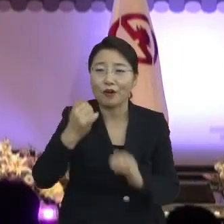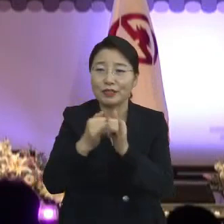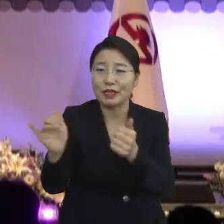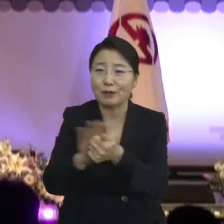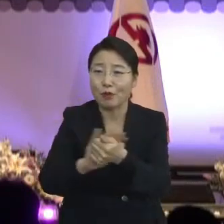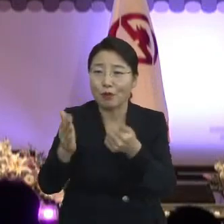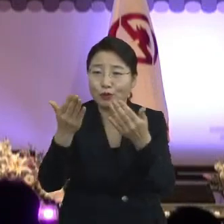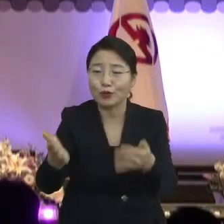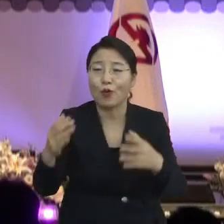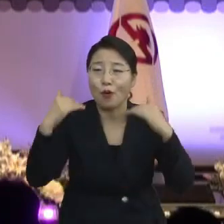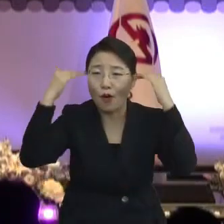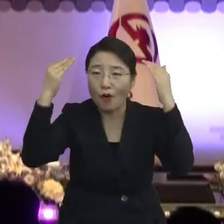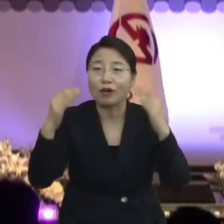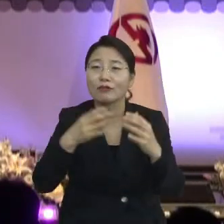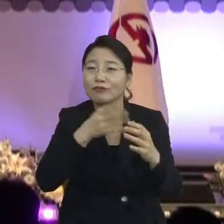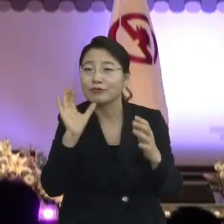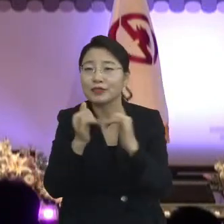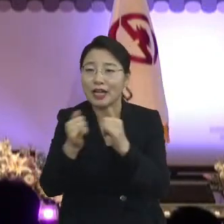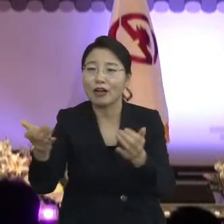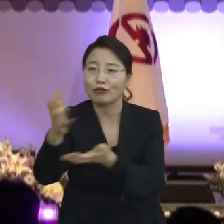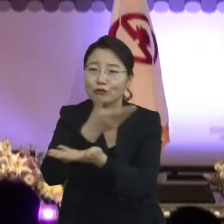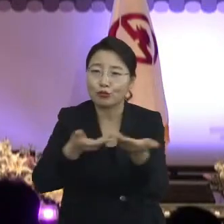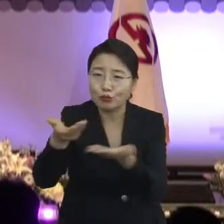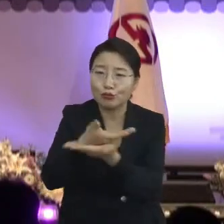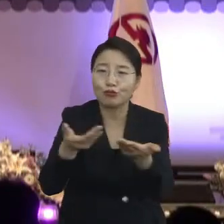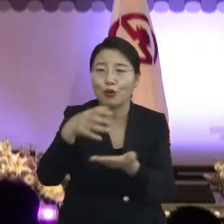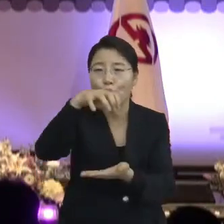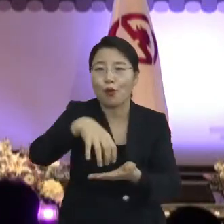배려하고 어르신들의 소통 공간을 더 넓히며